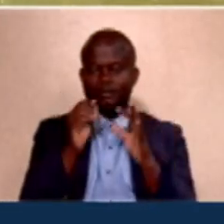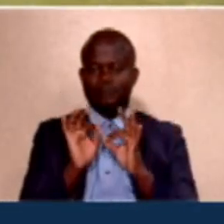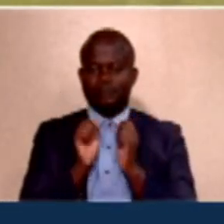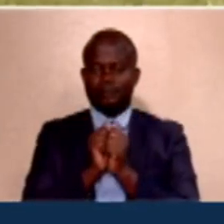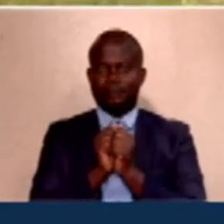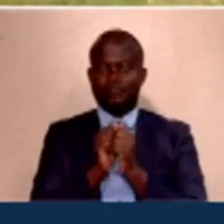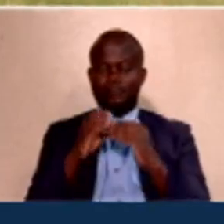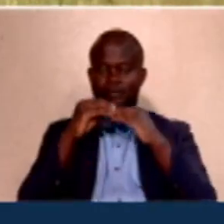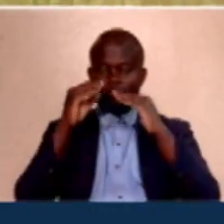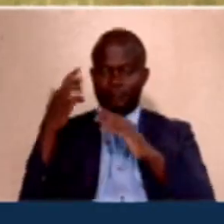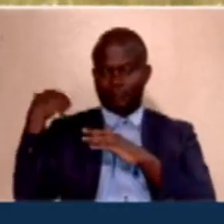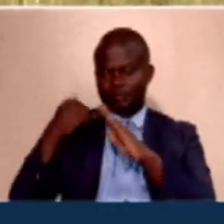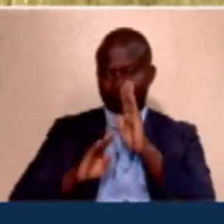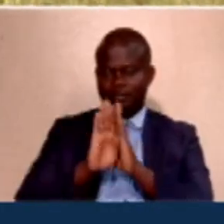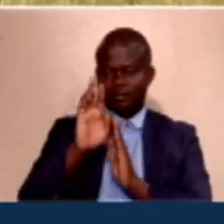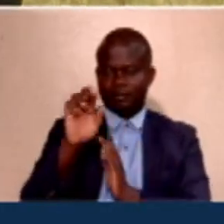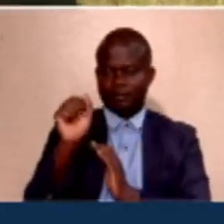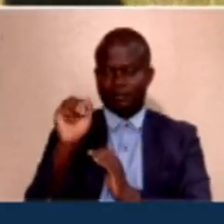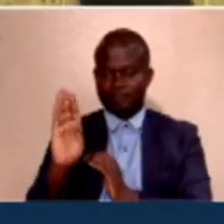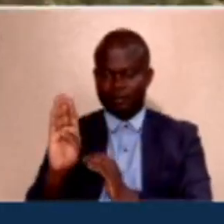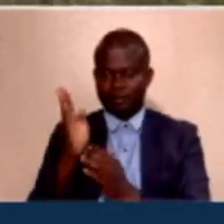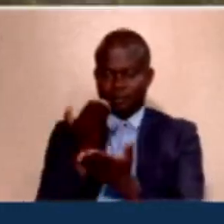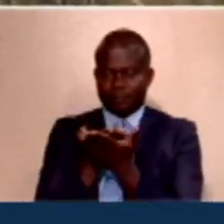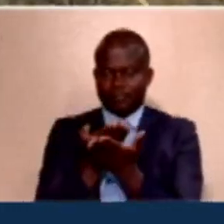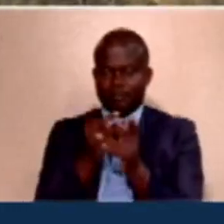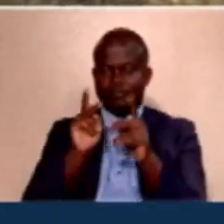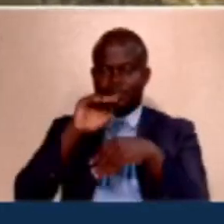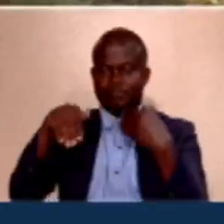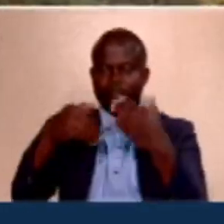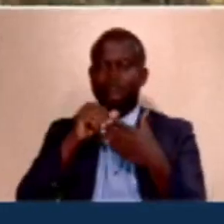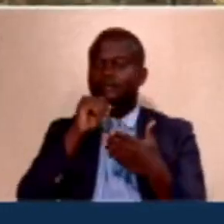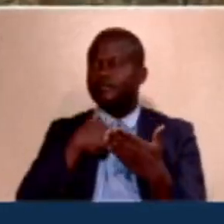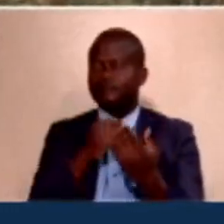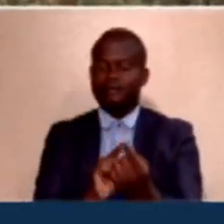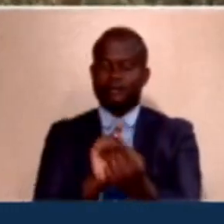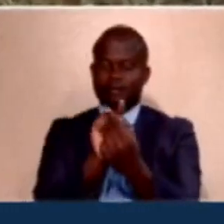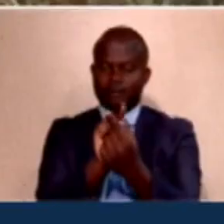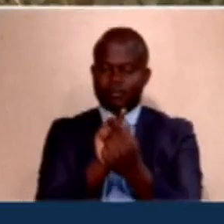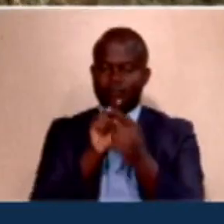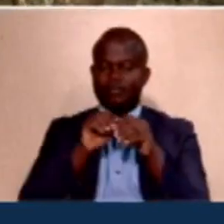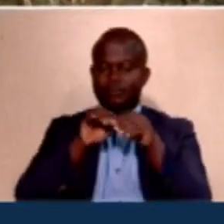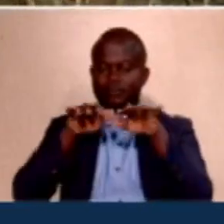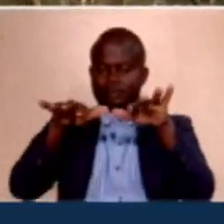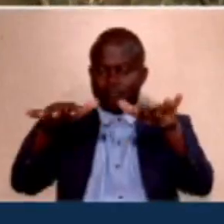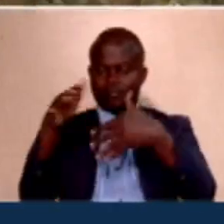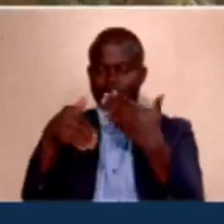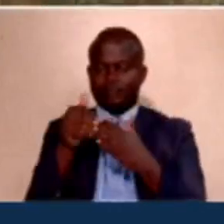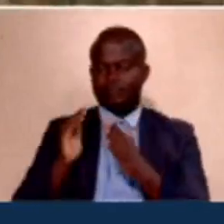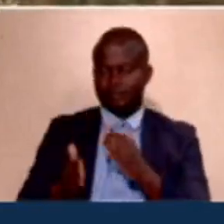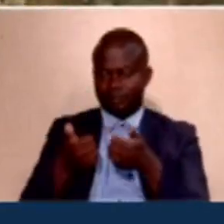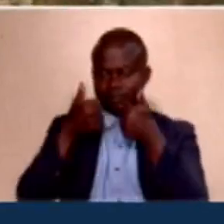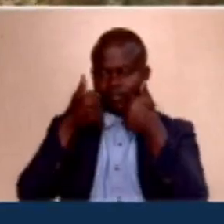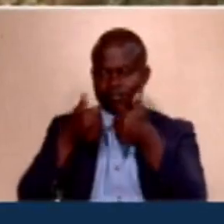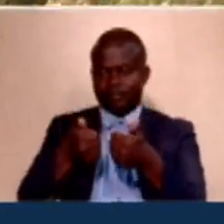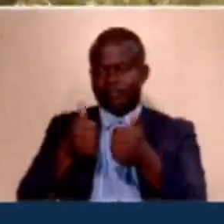ubuyobozi bw'ikigo gishinzwe guteza imbere ubuhinzi n'ubworozi RAB busaba abaturage ndetse n'abandi bose bafite aho bahuriye n'uruhererekane rw'amatungo kwitwararika ku